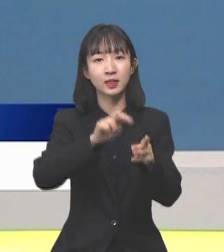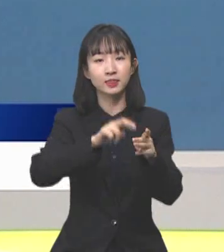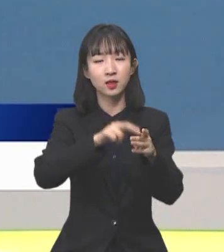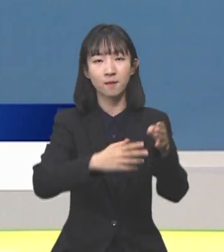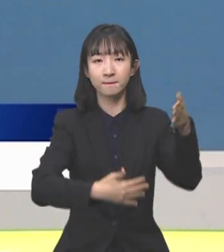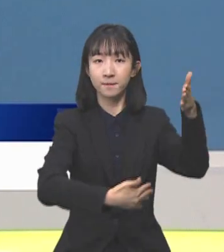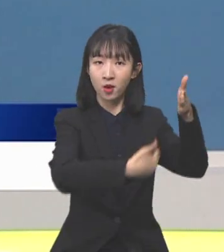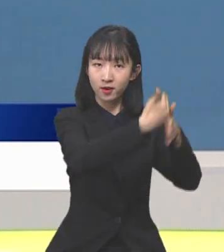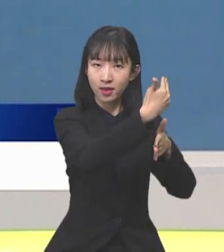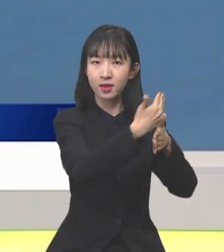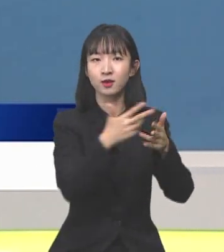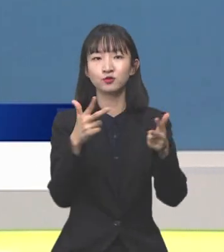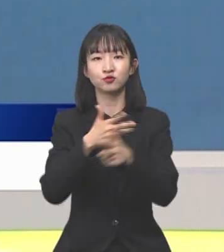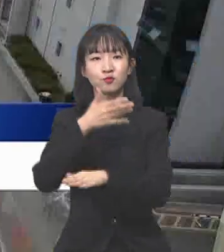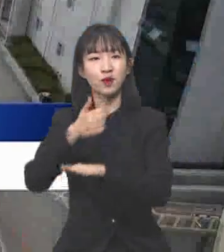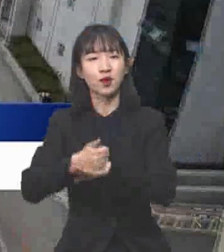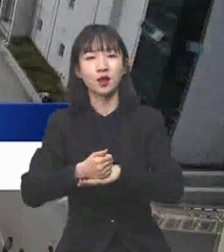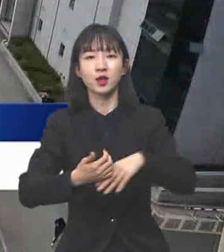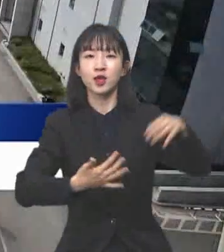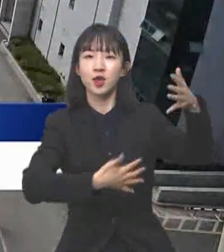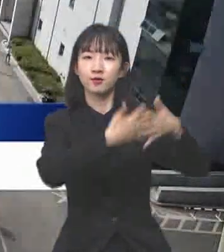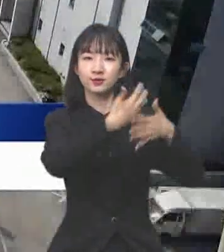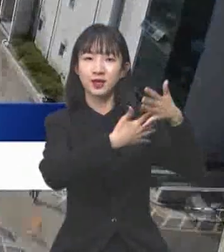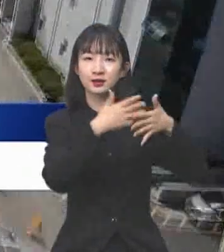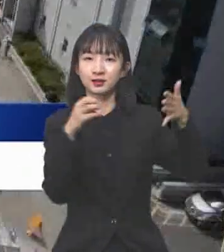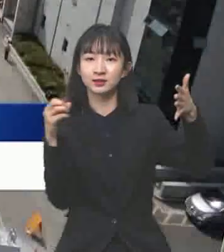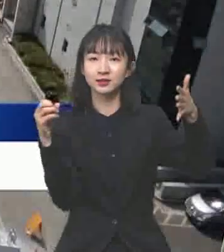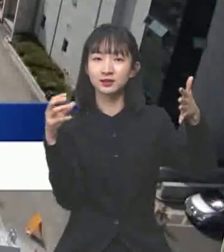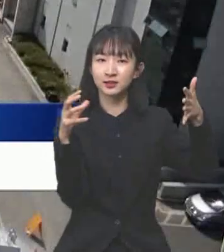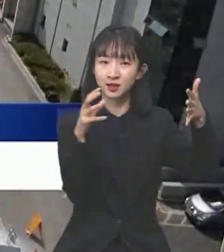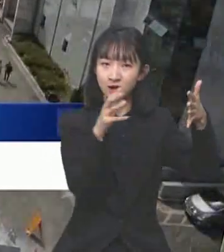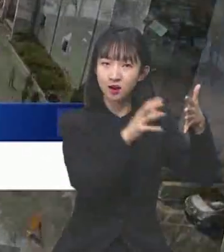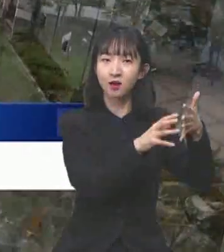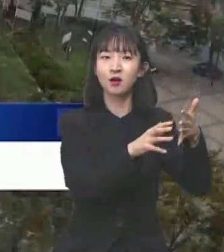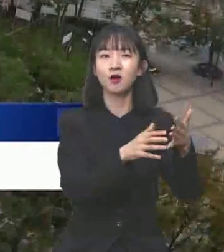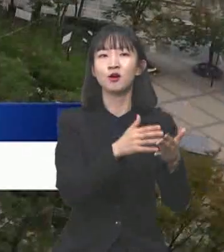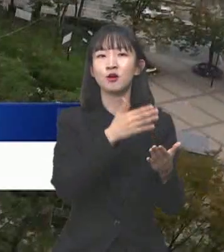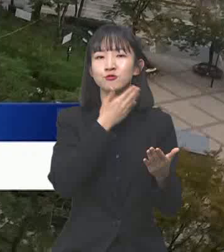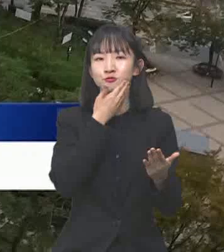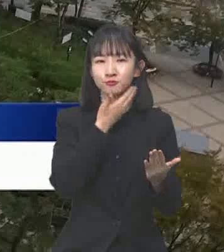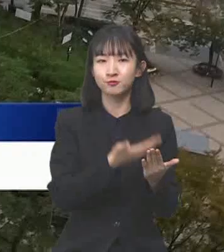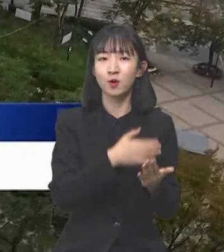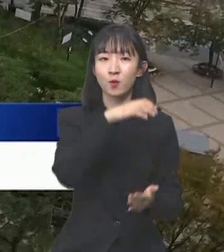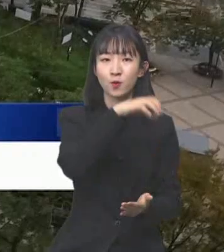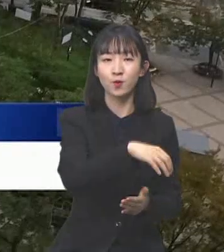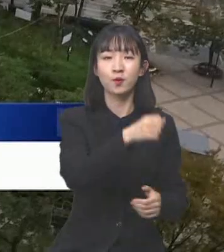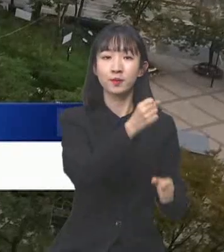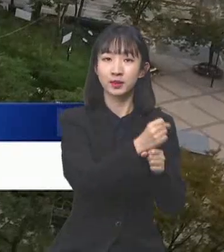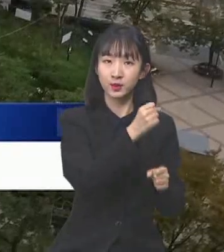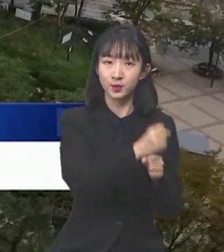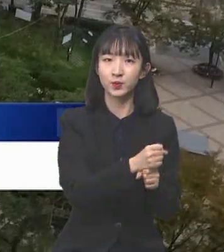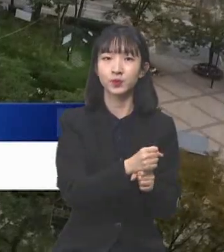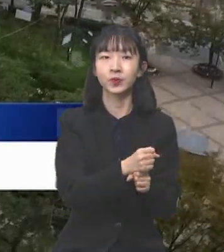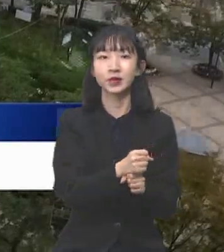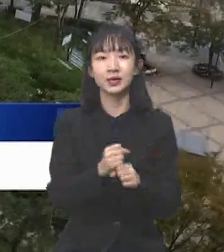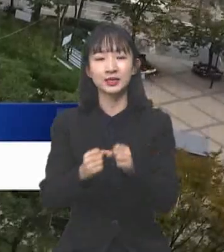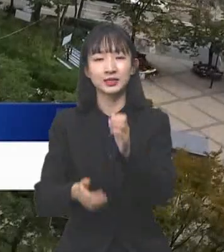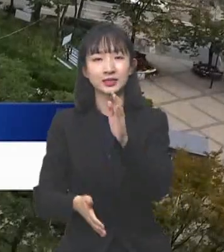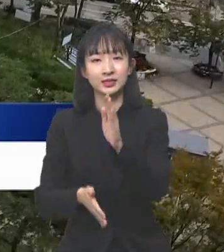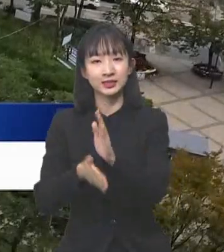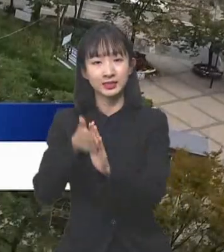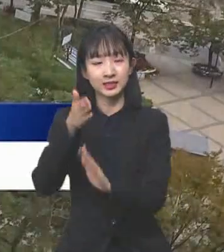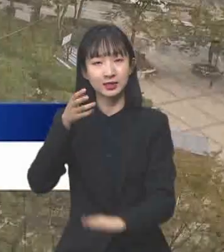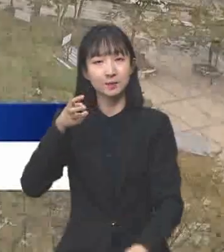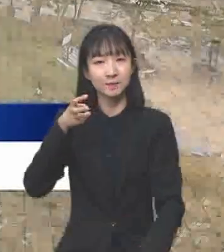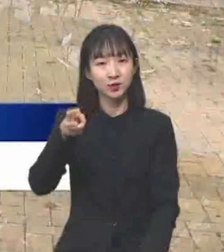환상적인 미디어 적으로 시원해서 인천의 야간경관 명소로 만들고 인천 시티투어를 기존의 관광코스 와도